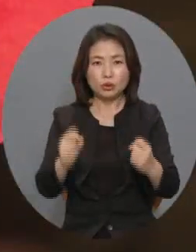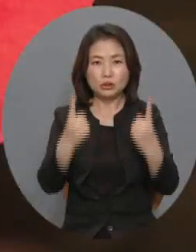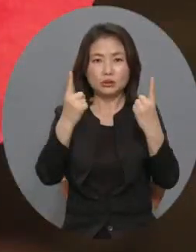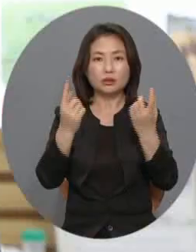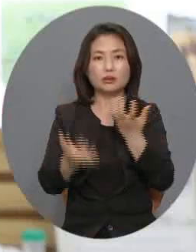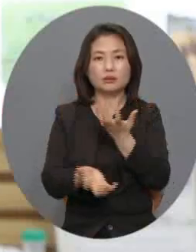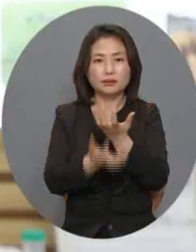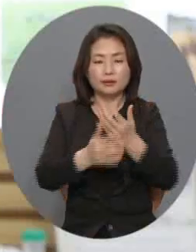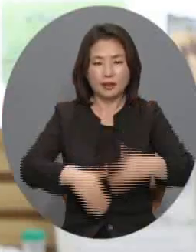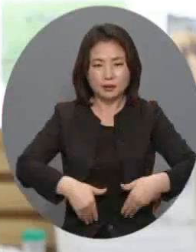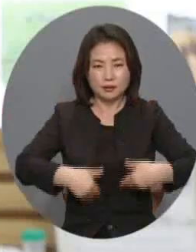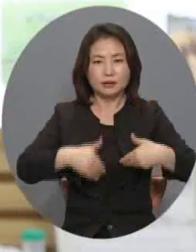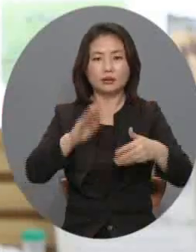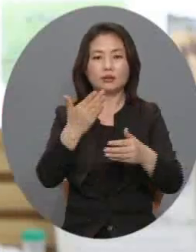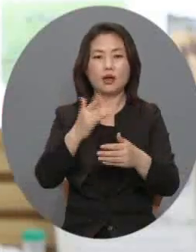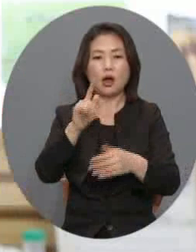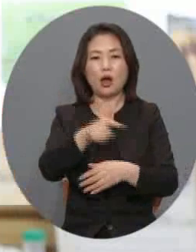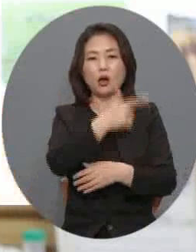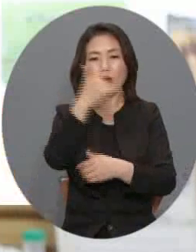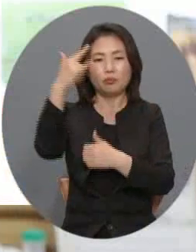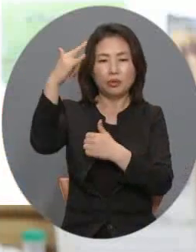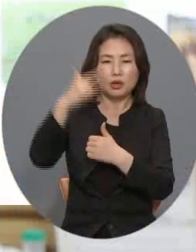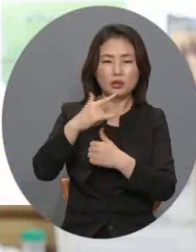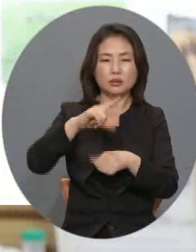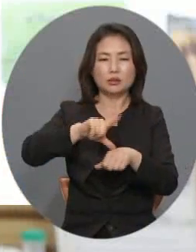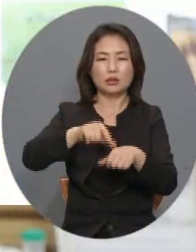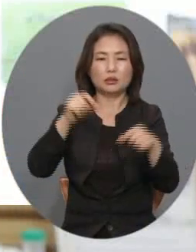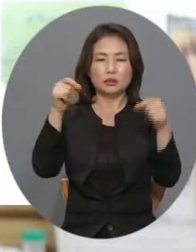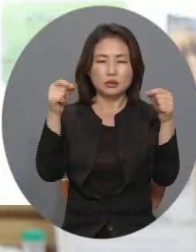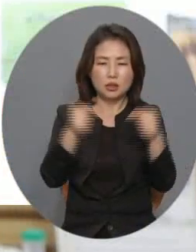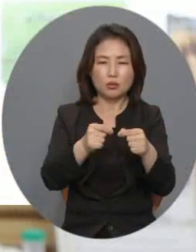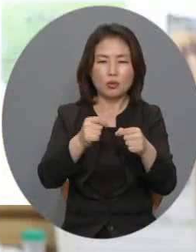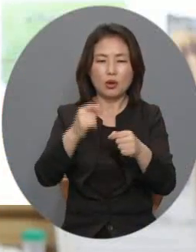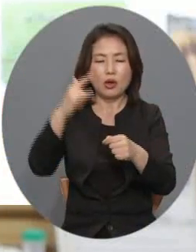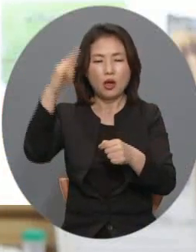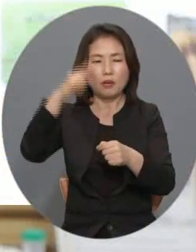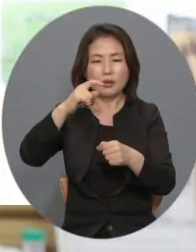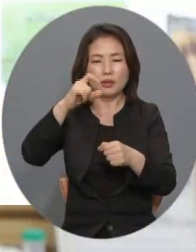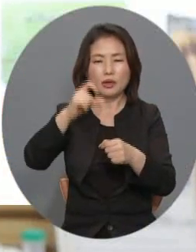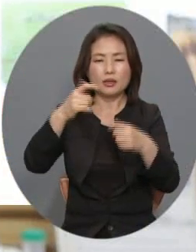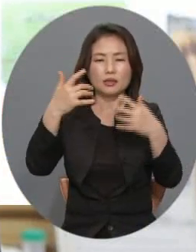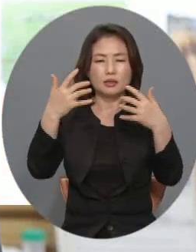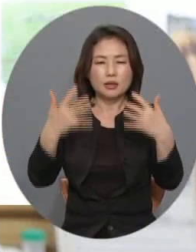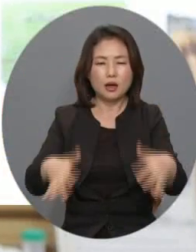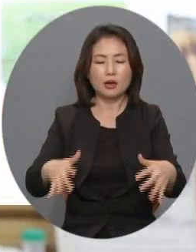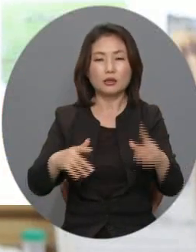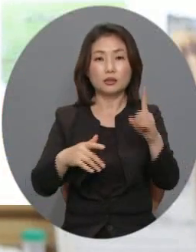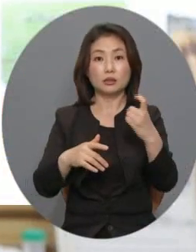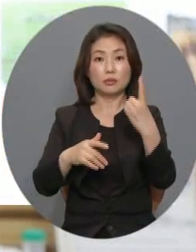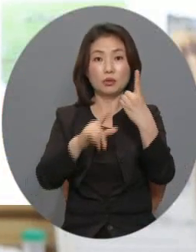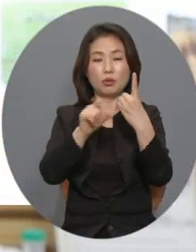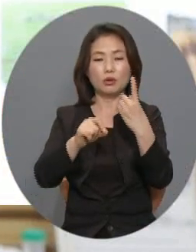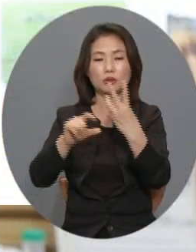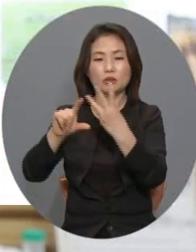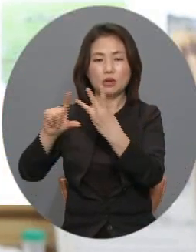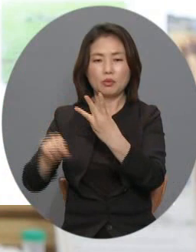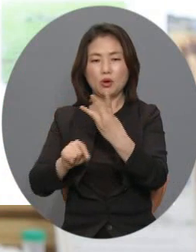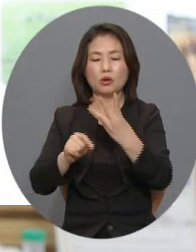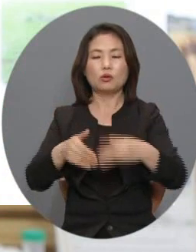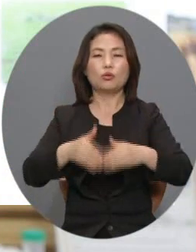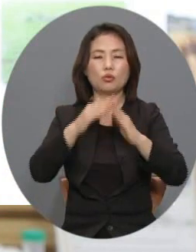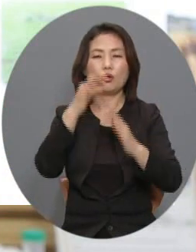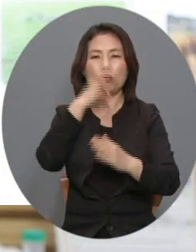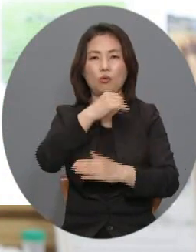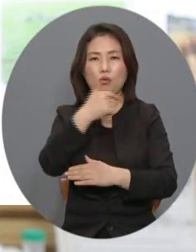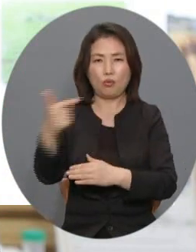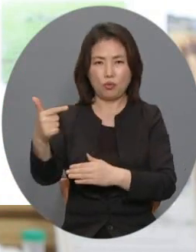겁니다. 하루 중 햇빛 쬐는 시간이 가장 짧고 햇빛 세기가 제일 약한 11월에서 3월에 실시하는 것이